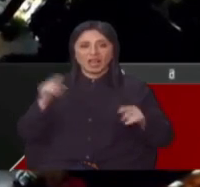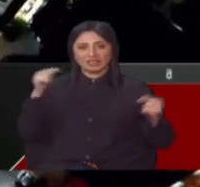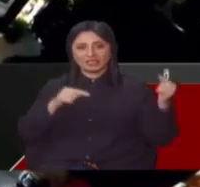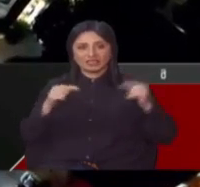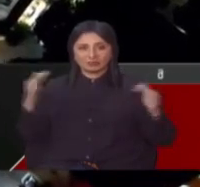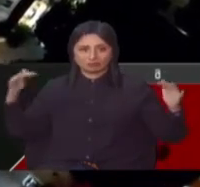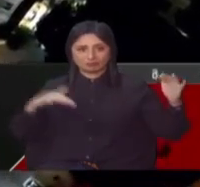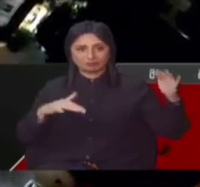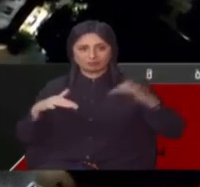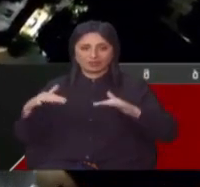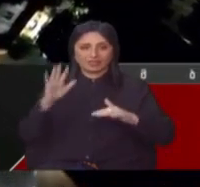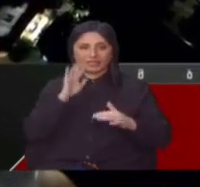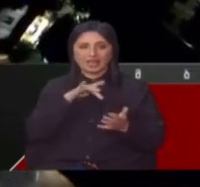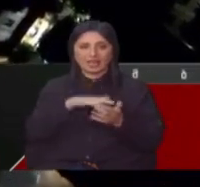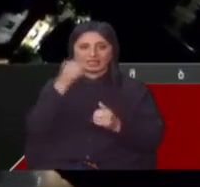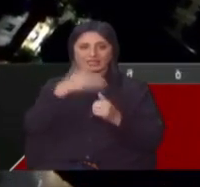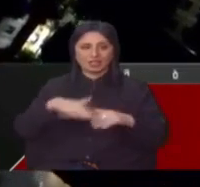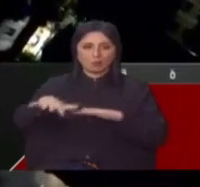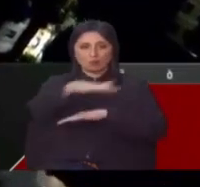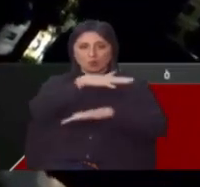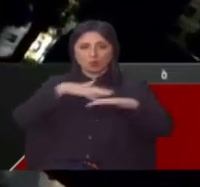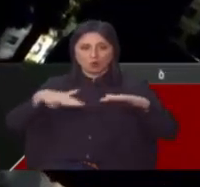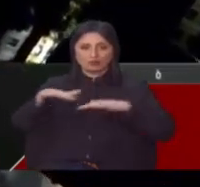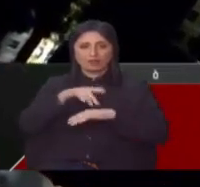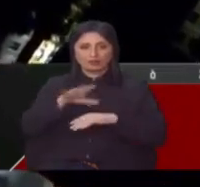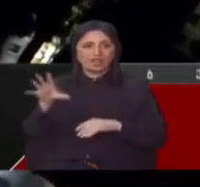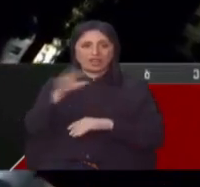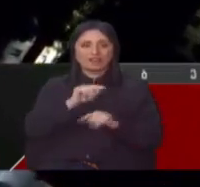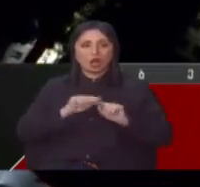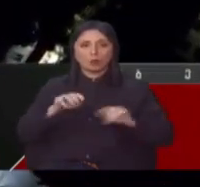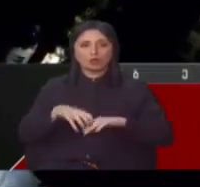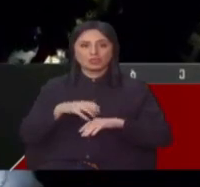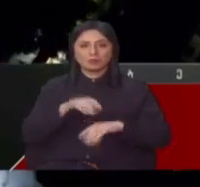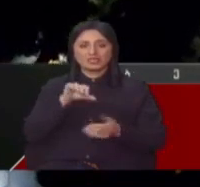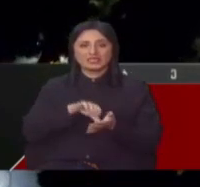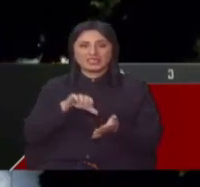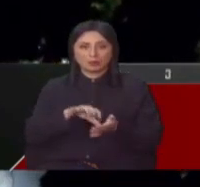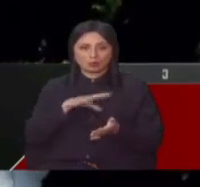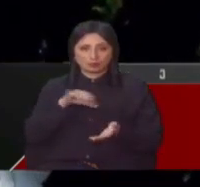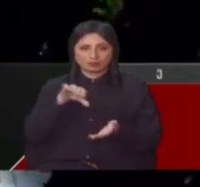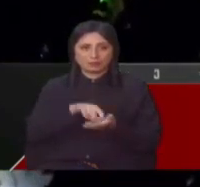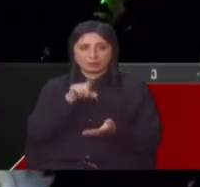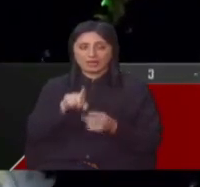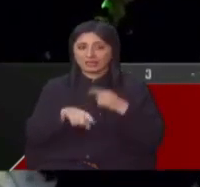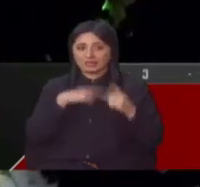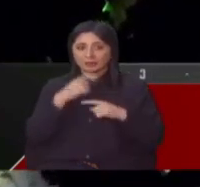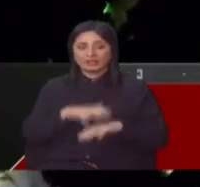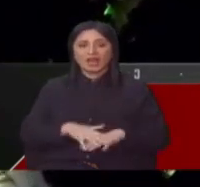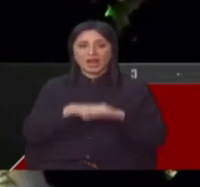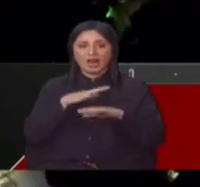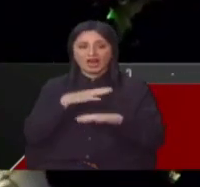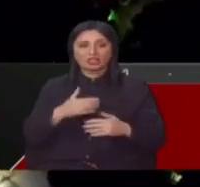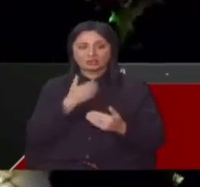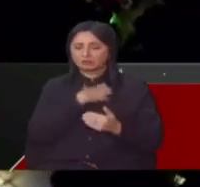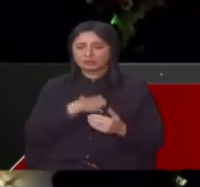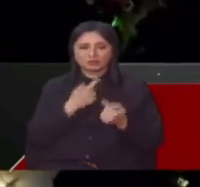ადგილიდან გაემართნენ დედაქალაქის ცენტრალური მოედნისკენ. მარშ თითქმის ყველა ოპოზიციური პარტიის წარმომადგენელი ესწრებოდა. მათი თქმით, აქცია იყო